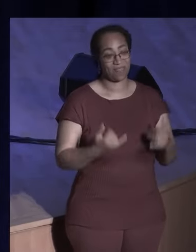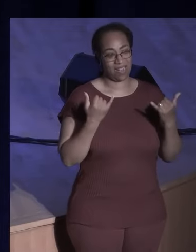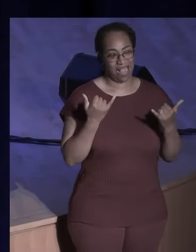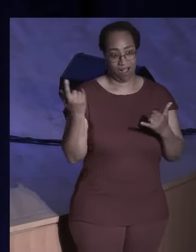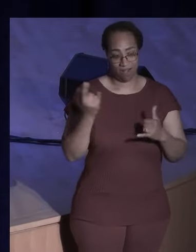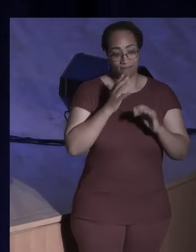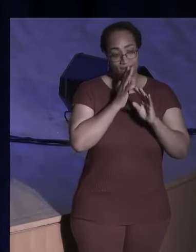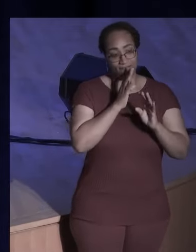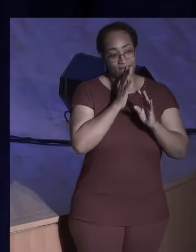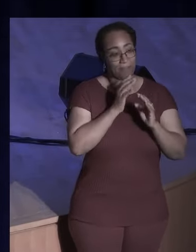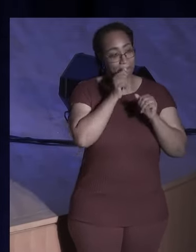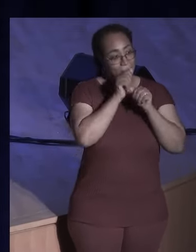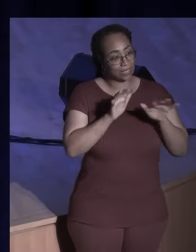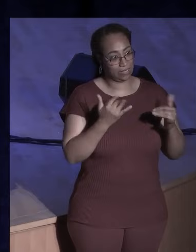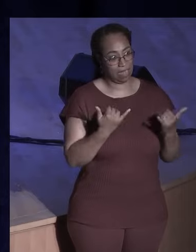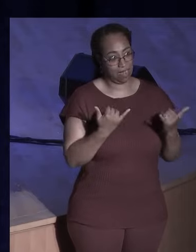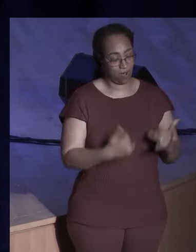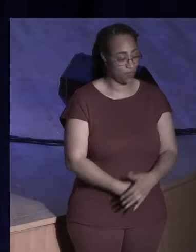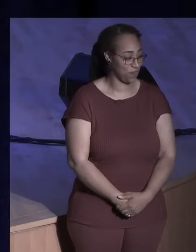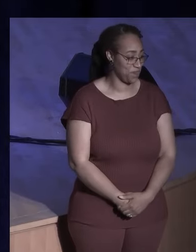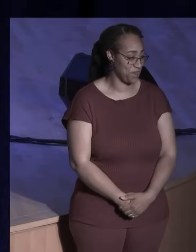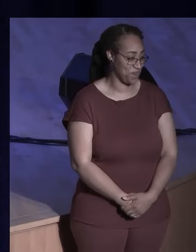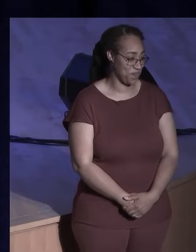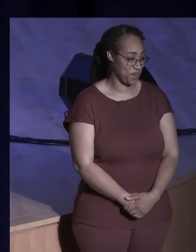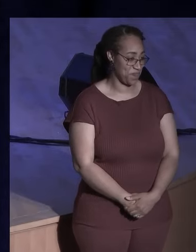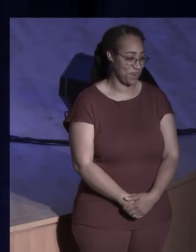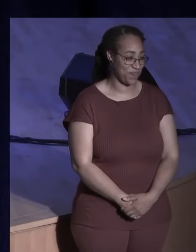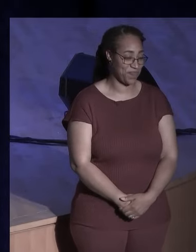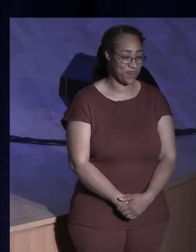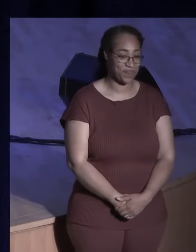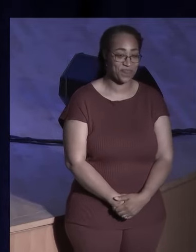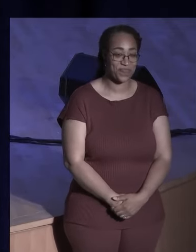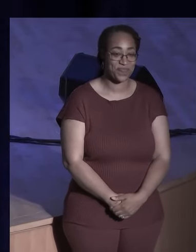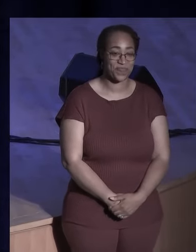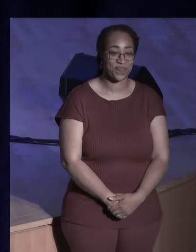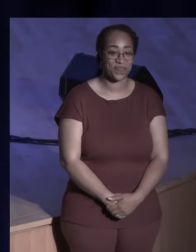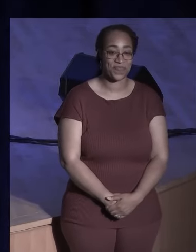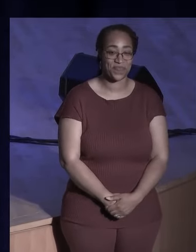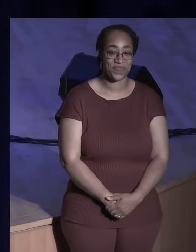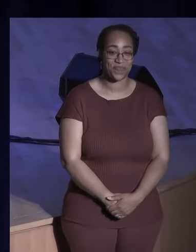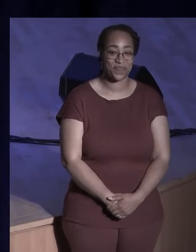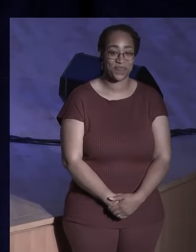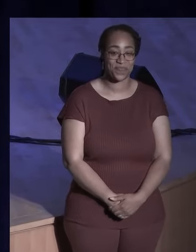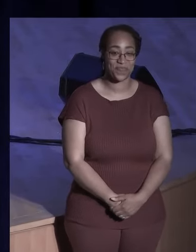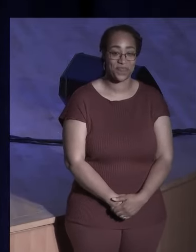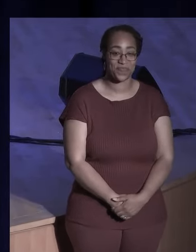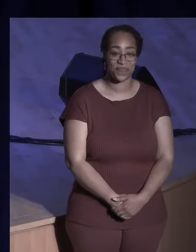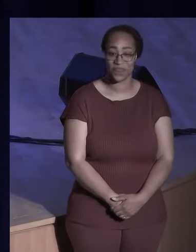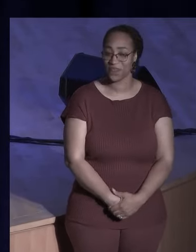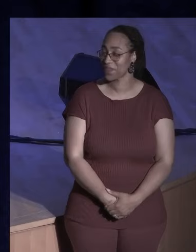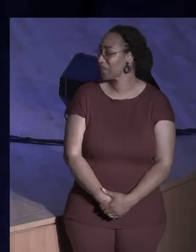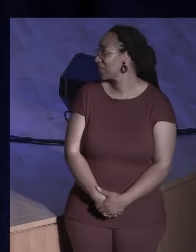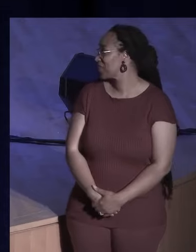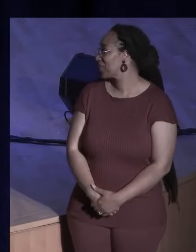Hawaii. Eia no mākou e ākoakoa mai nei I ki a lā no ka vehena, o ke ia aha ho'ona awao ma ka aina o Ōiwi